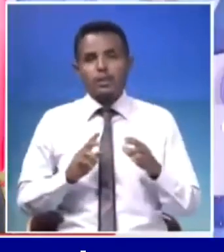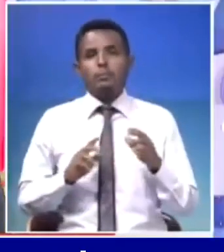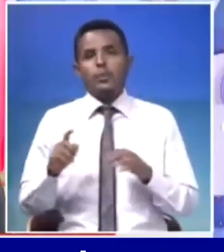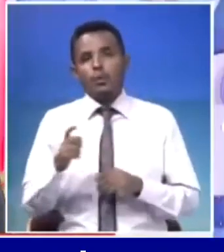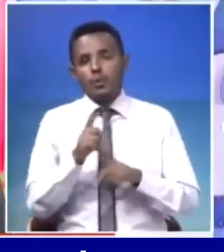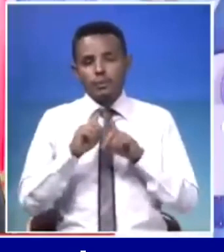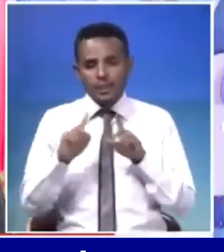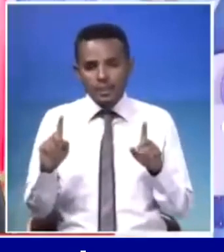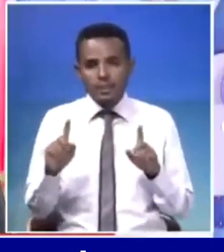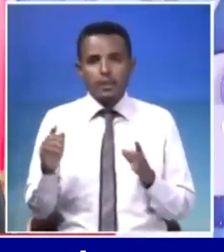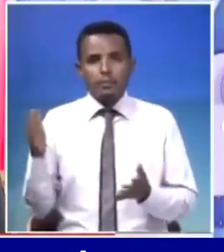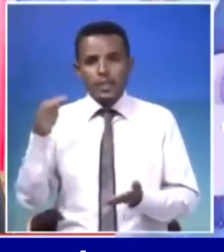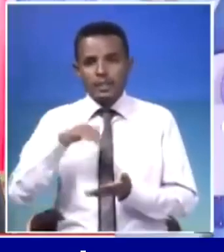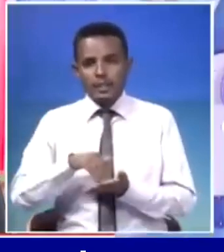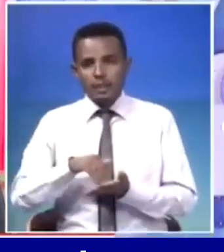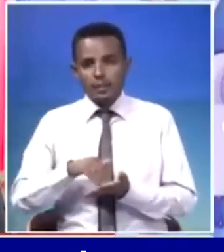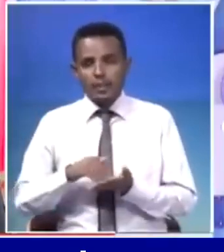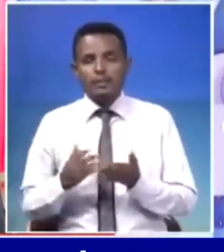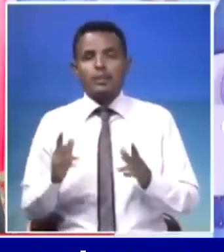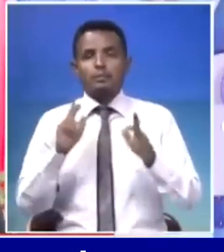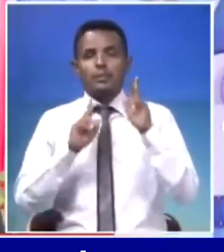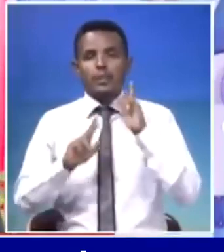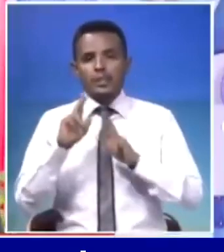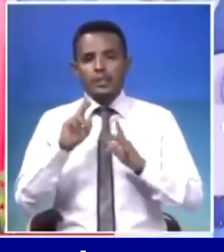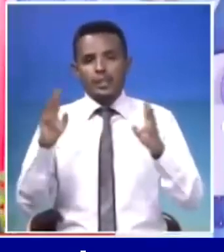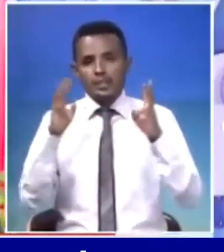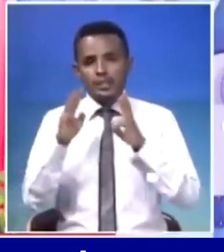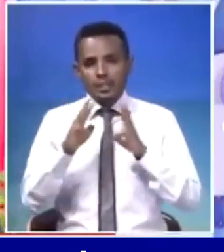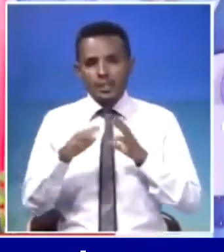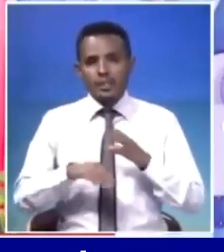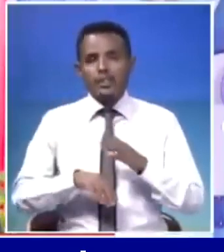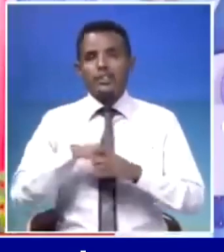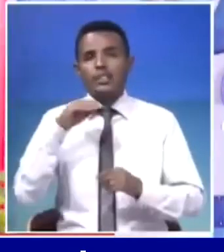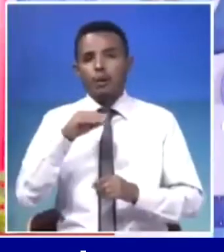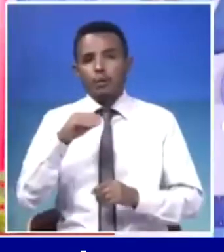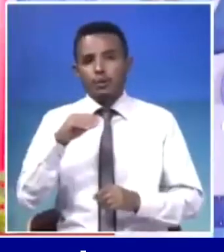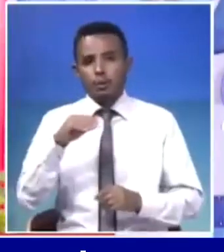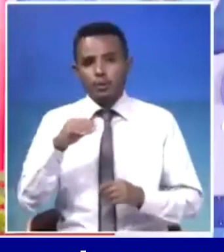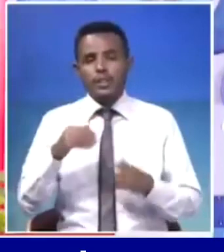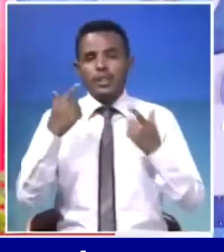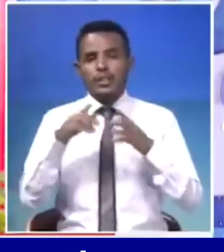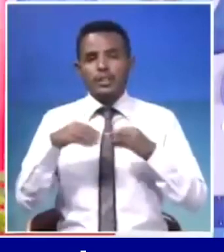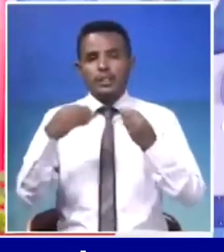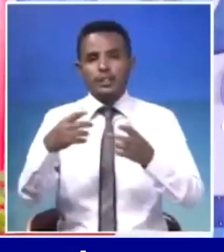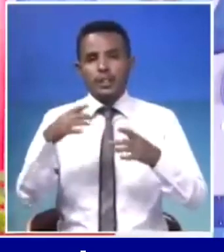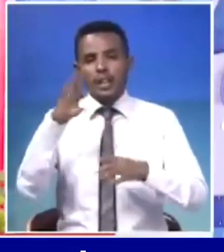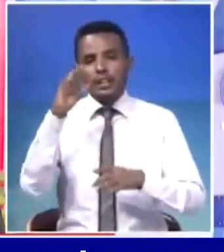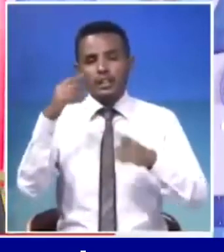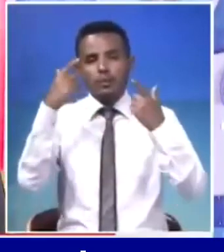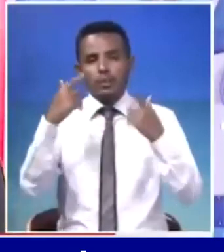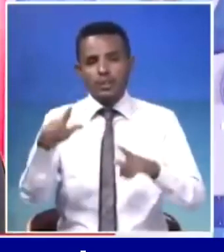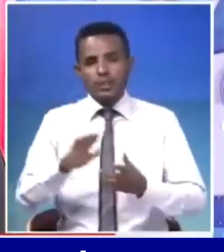ግን በድጋሚ ከችግር እንድናወጣው እድል ሰጥቶናል። ያገኘነውን እድል